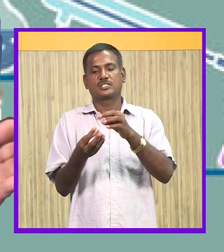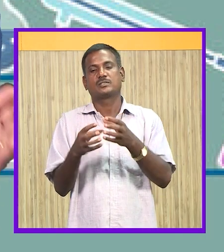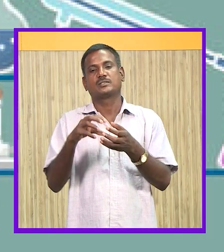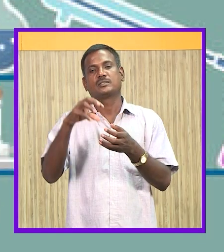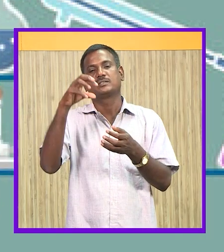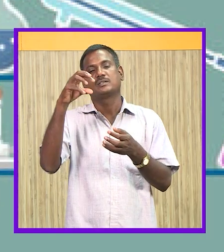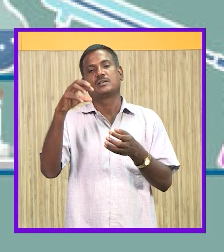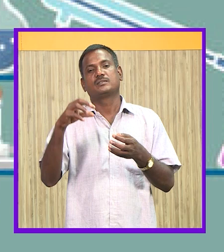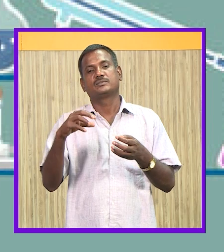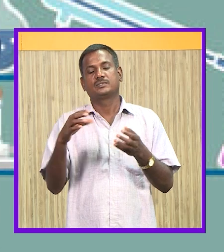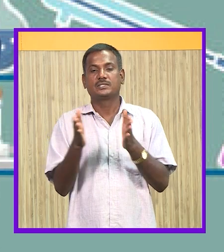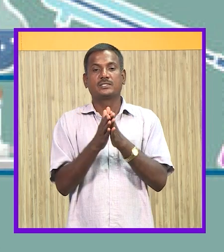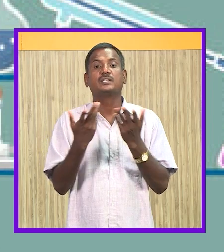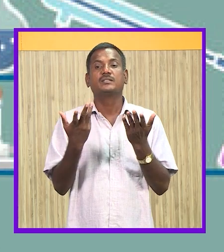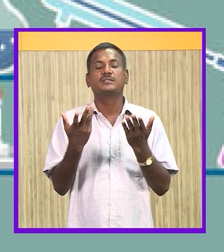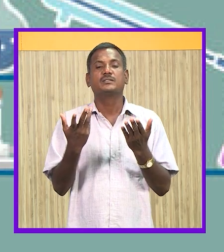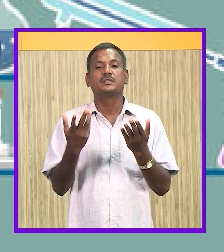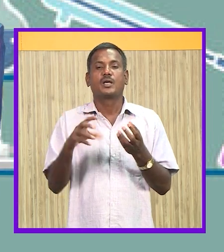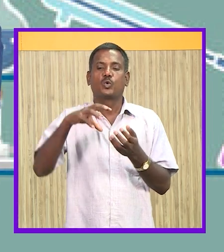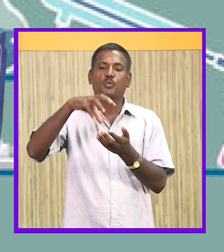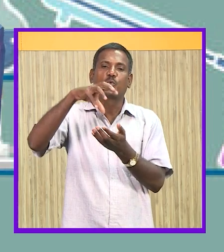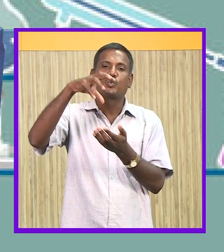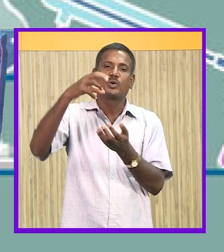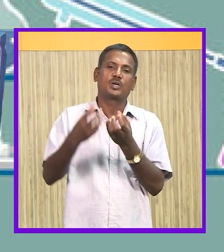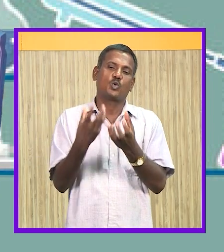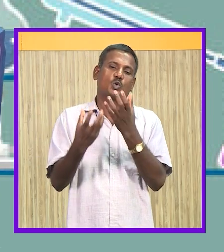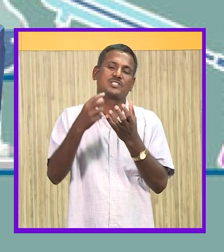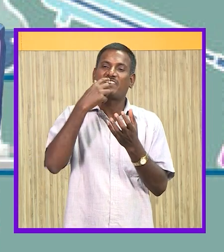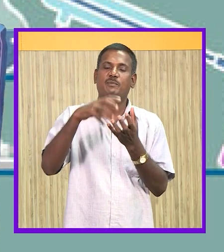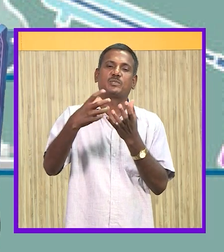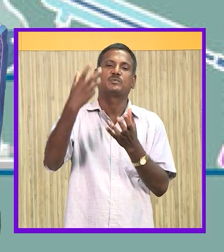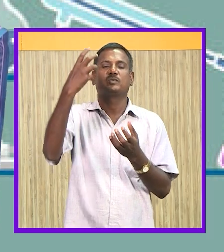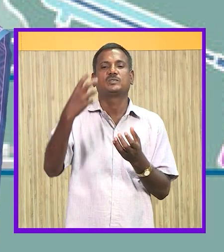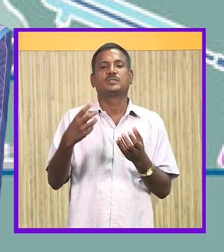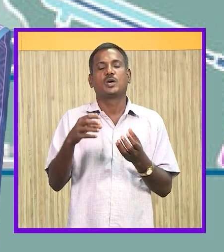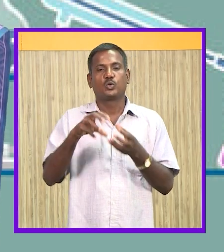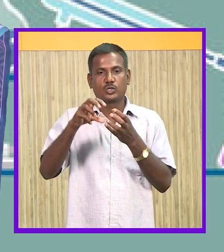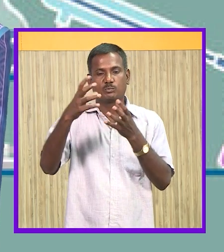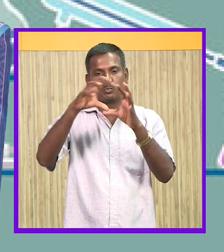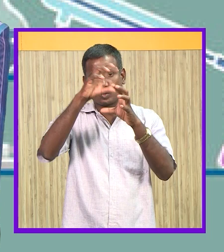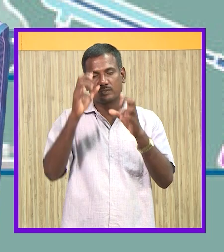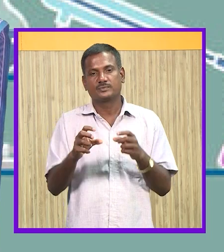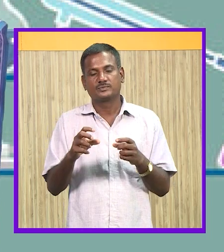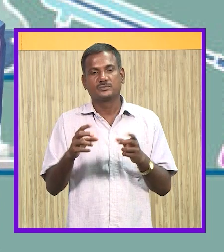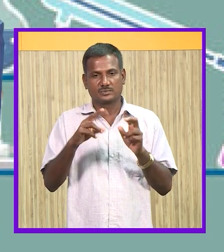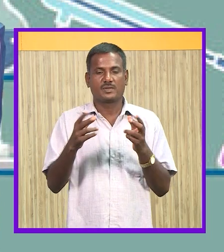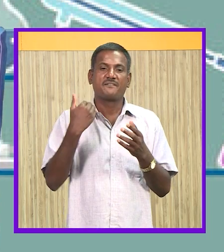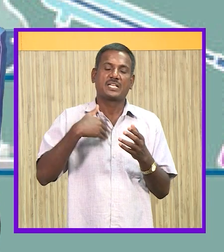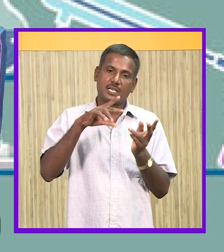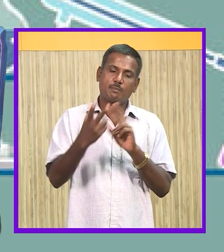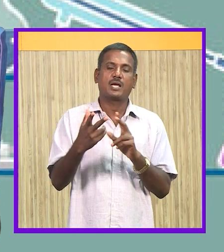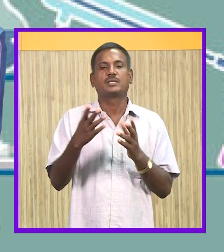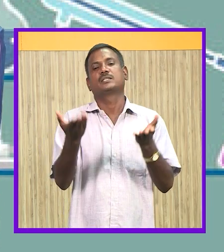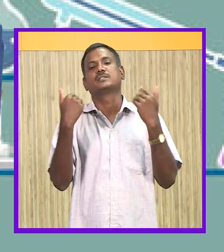சேர்த்தோம். அப்போ இரண்டு பொருட்களை சேர்த்தவுடன் என்ன நடந்துச்சு, நுரைச்சி பொங்குச்சு இல்லையா. அப்போ இந்த நுரைத்து பொங்குதல் என்பது என்னது, வேதியியல்